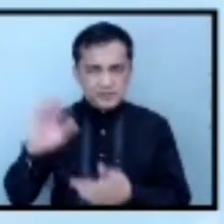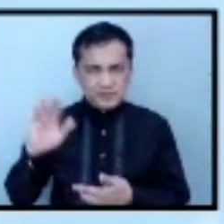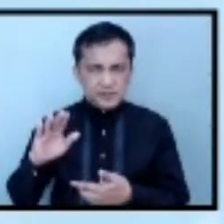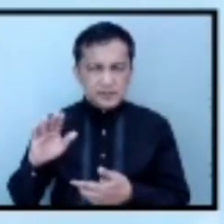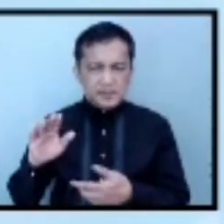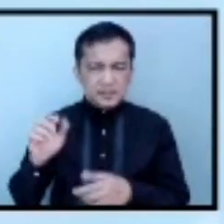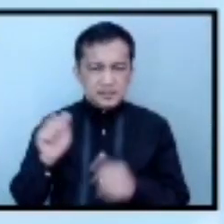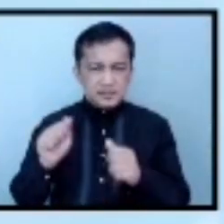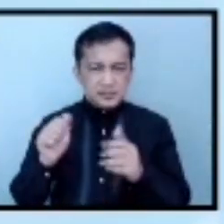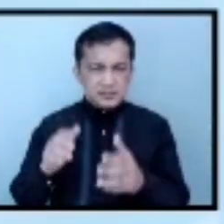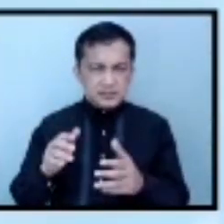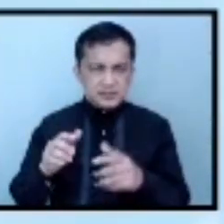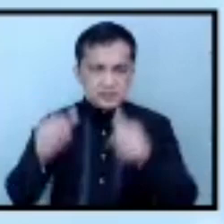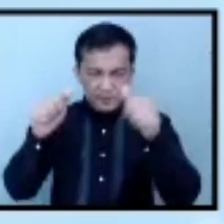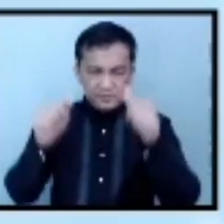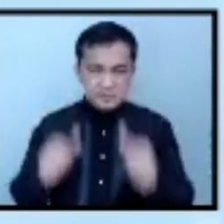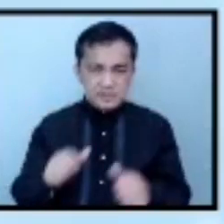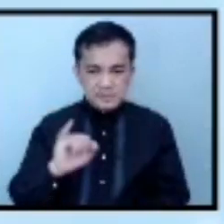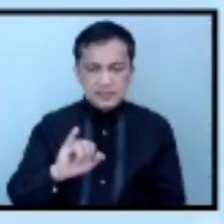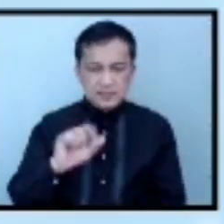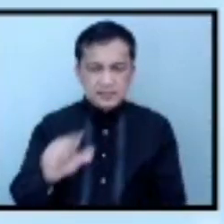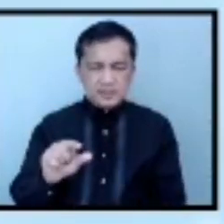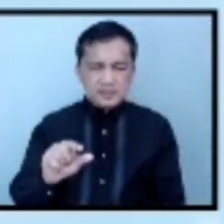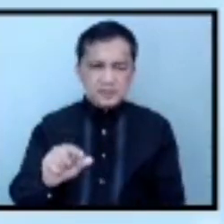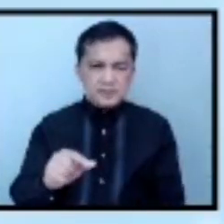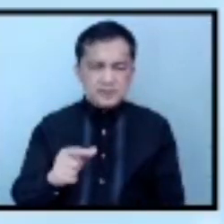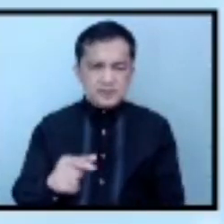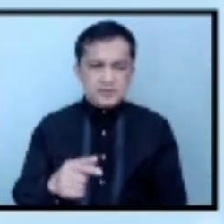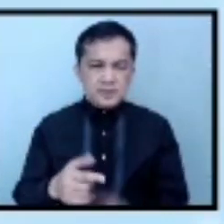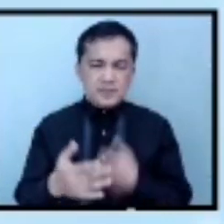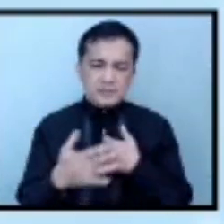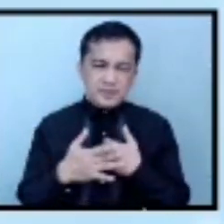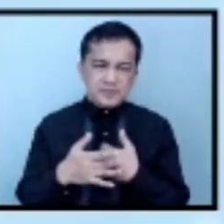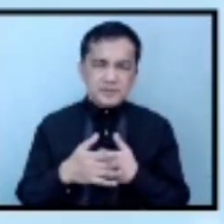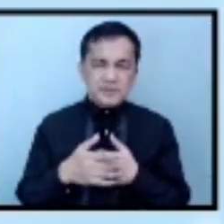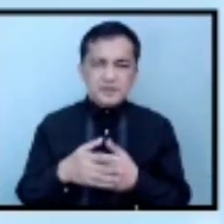nag-post rin siya sa IG ng heartfelt Mother's Day message para sa megastar.